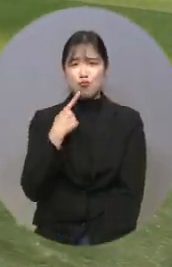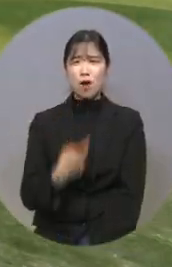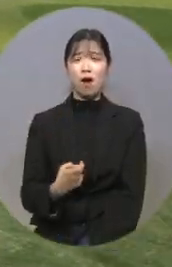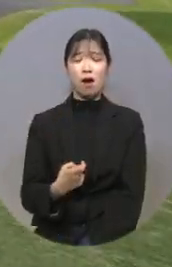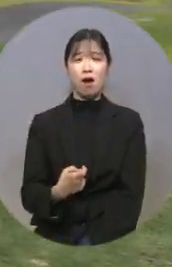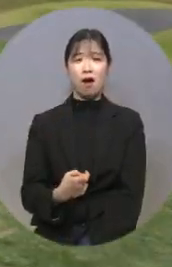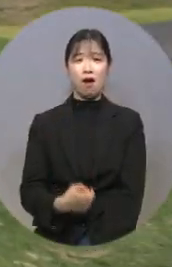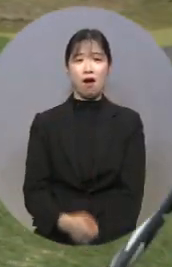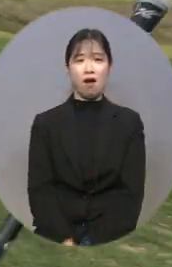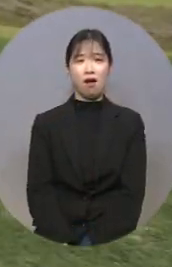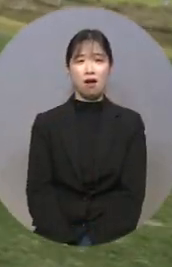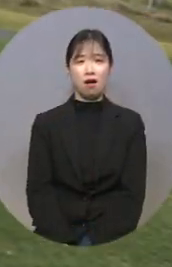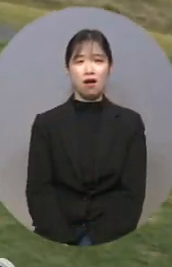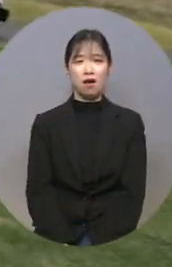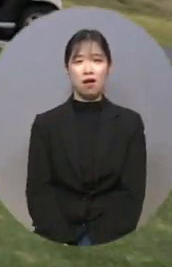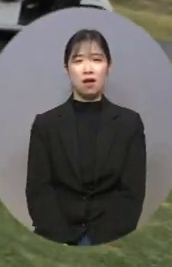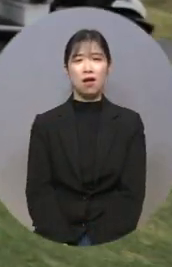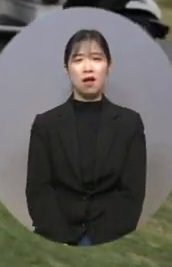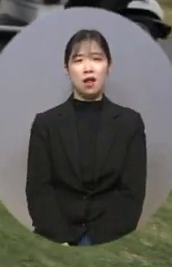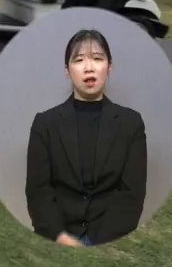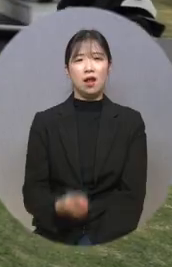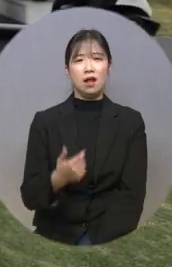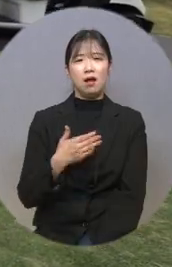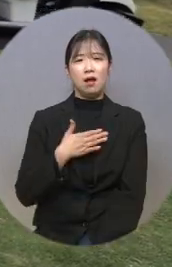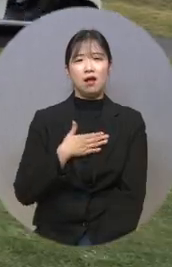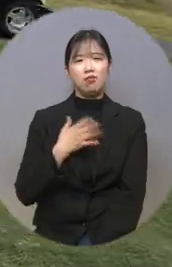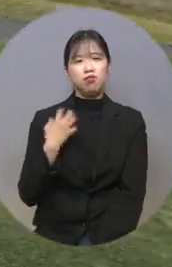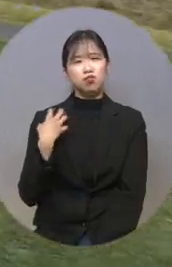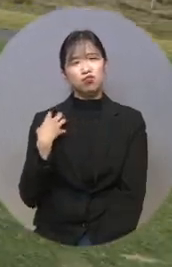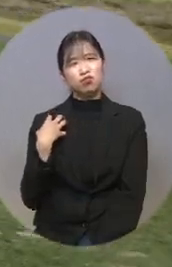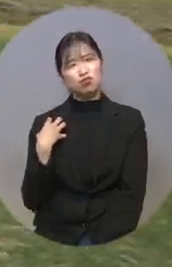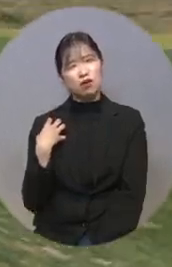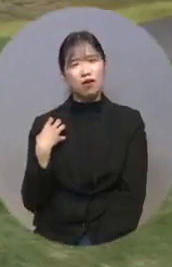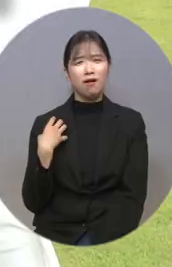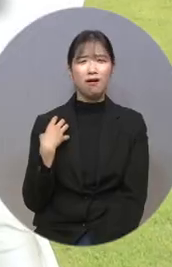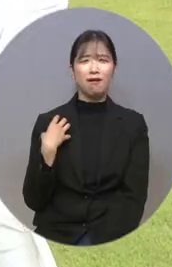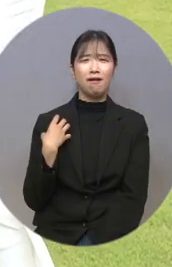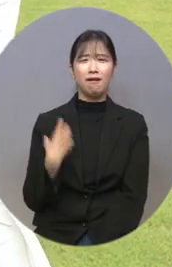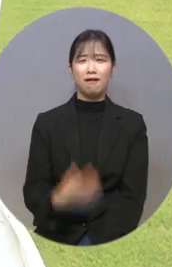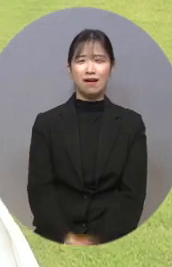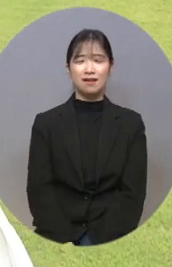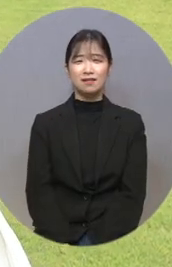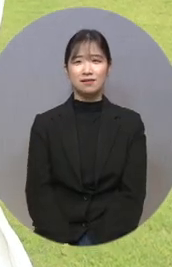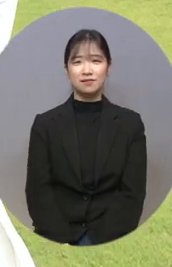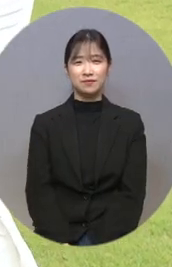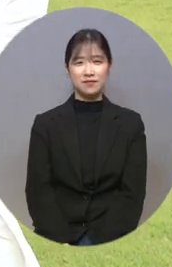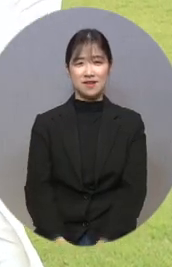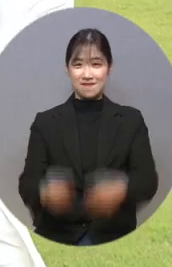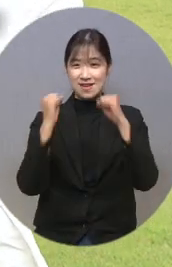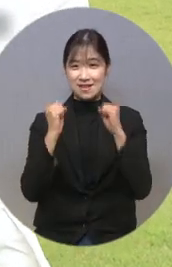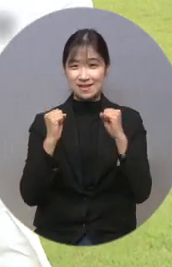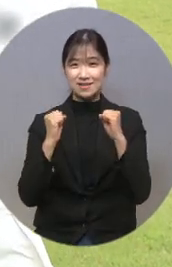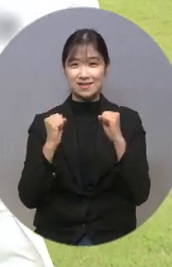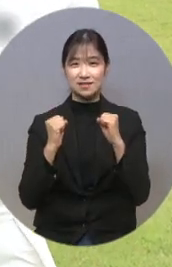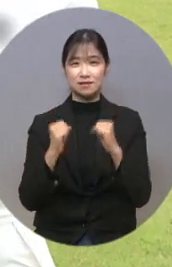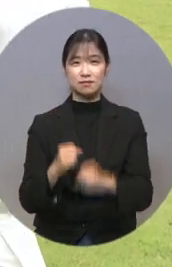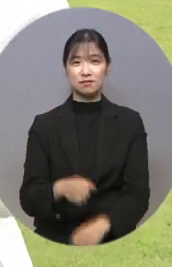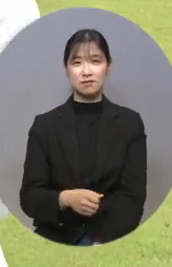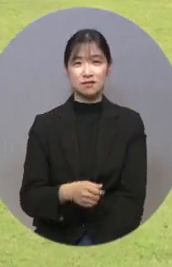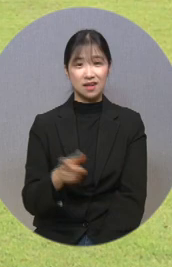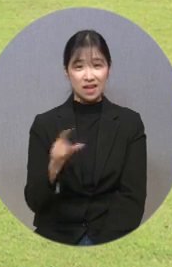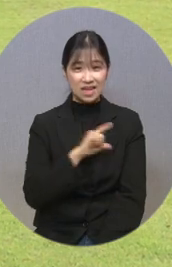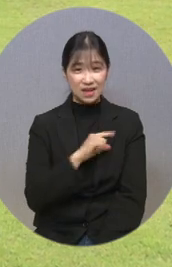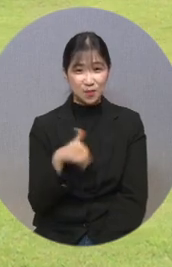죽을 뻔했었다. 허! 그거 잠깐만. 아까 나 너무 걸린다더라. 나 이거 해야 되나 해가지고 힘들어갔잖니. 우리 팀 화이팅! 형 이름 모르는 거